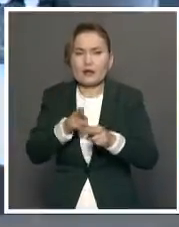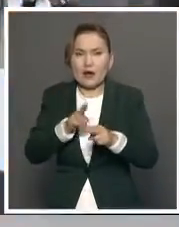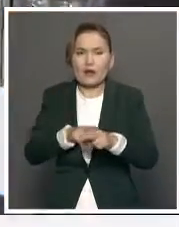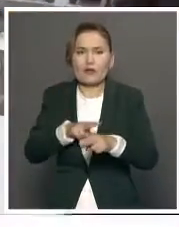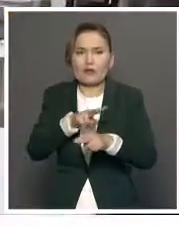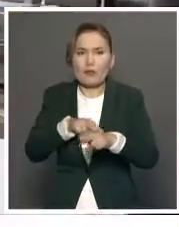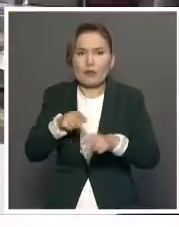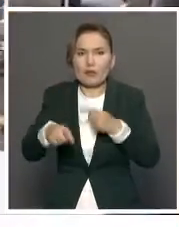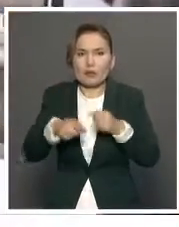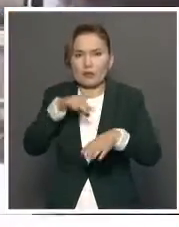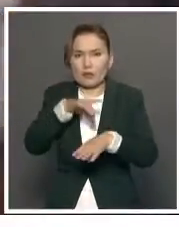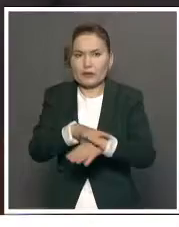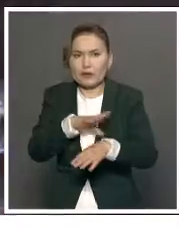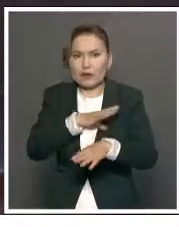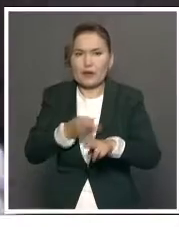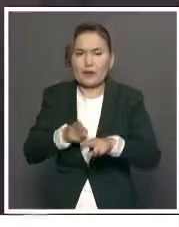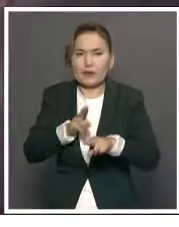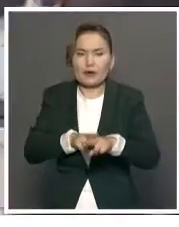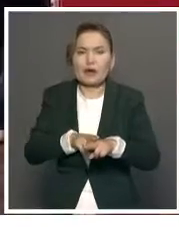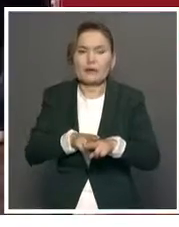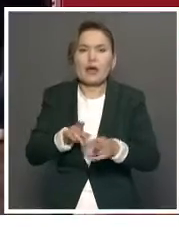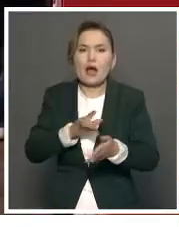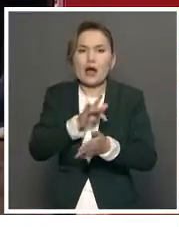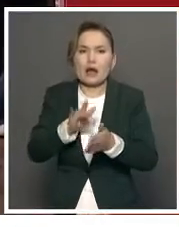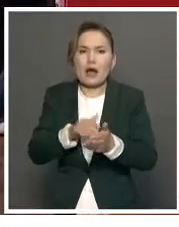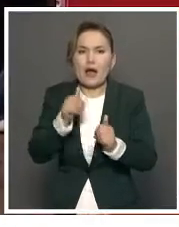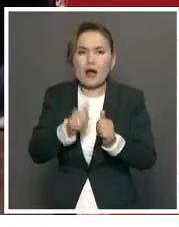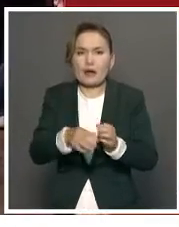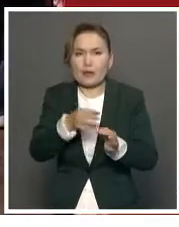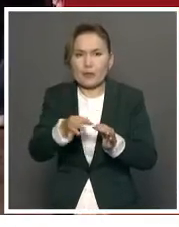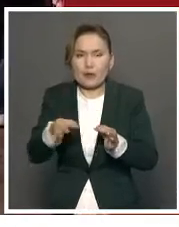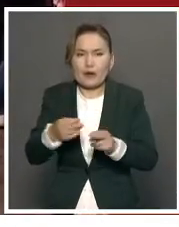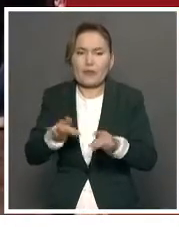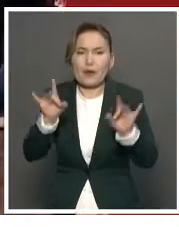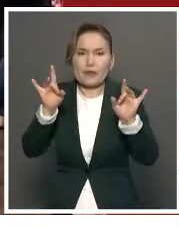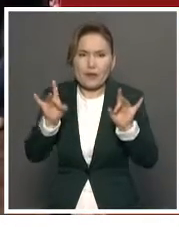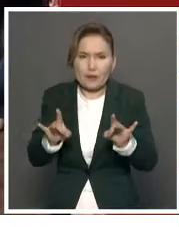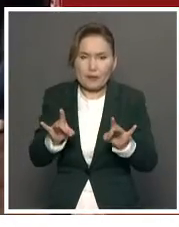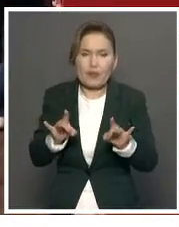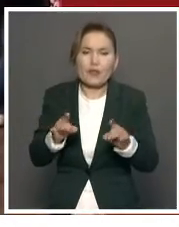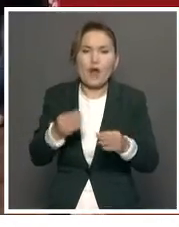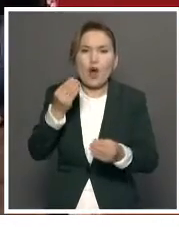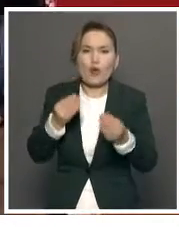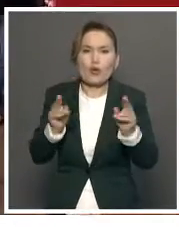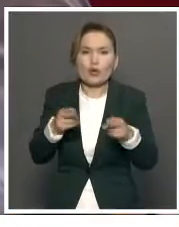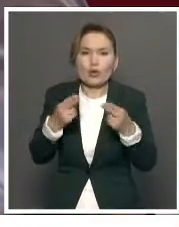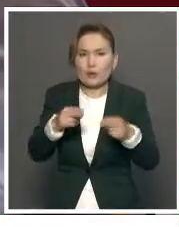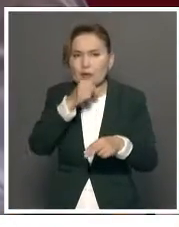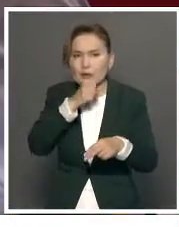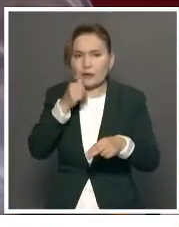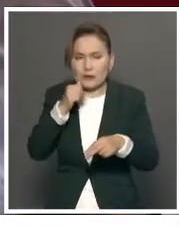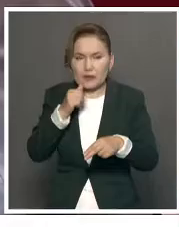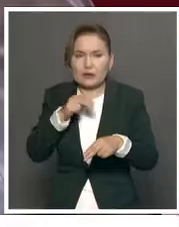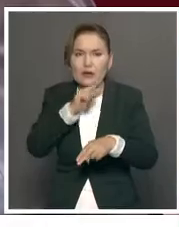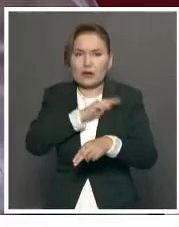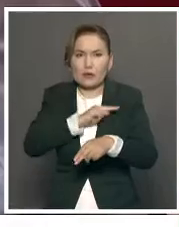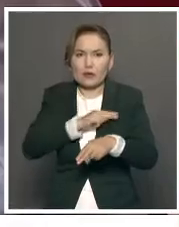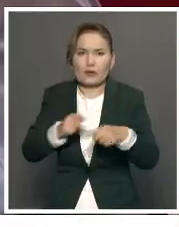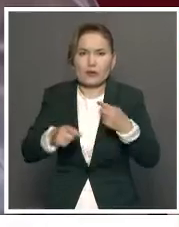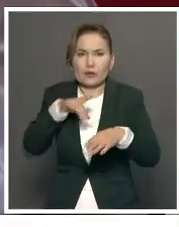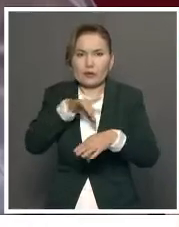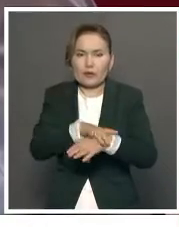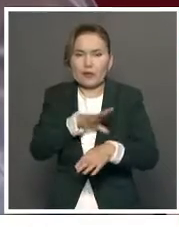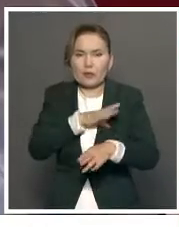келе жатқанын анықтады. Олардың арасында шаһардың әр бөлігінде орналасқан кафелер, дәмханалар мен ойын клубтар бар. Бақылаушы топтың